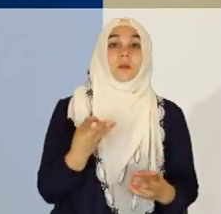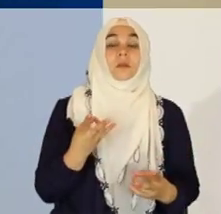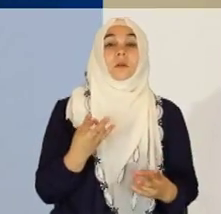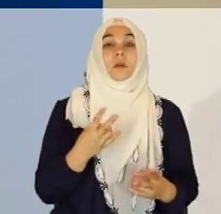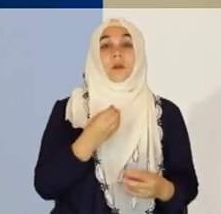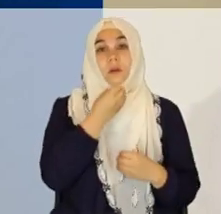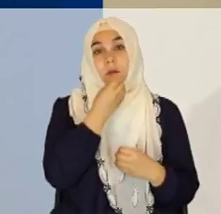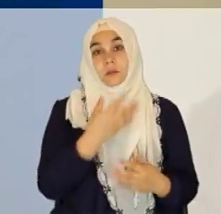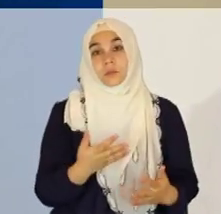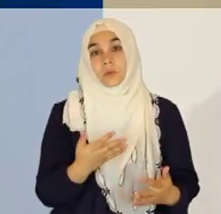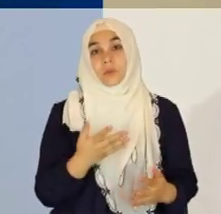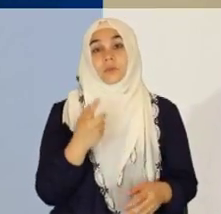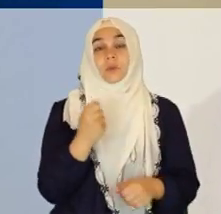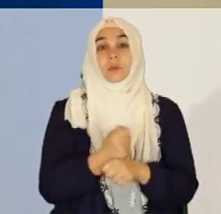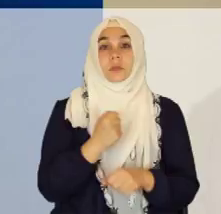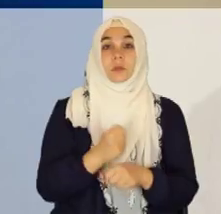Xo'p.